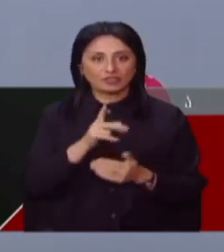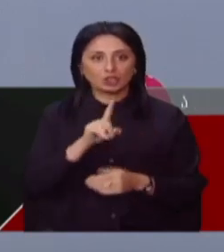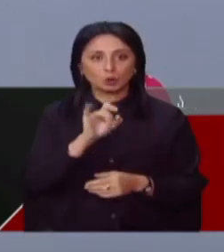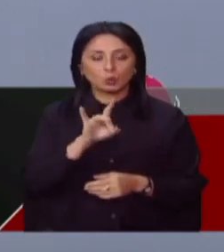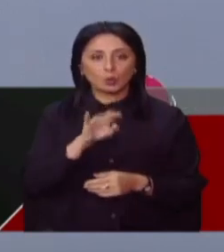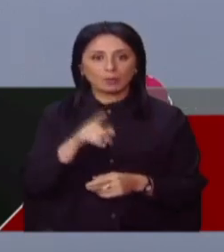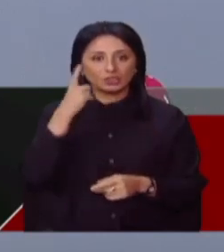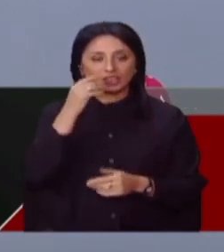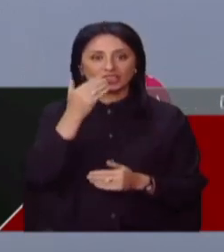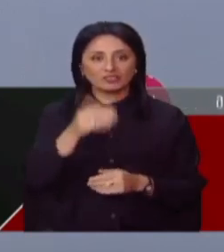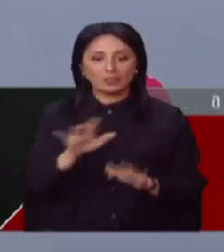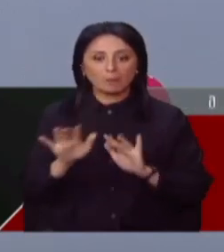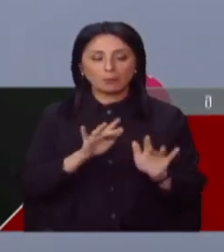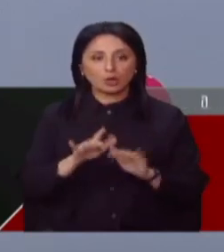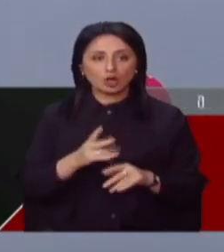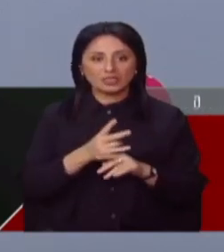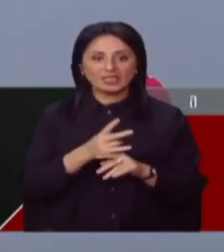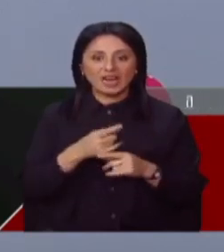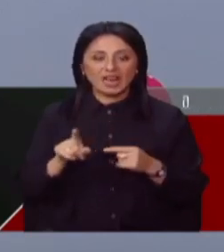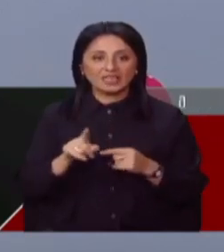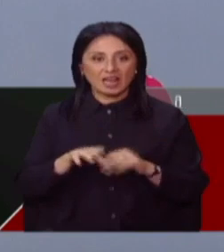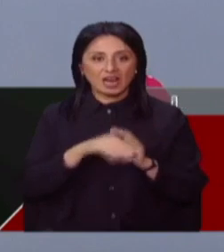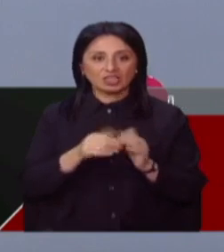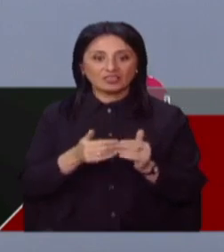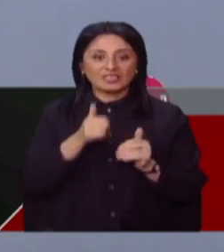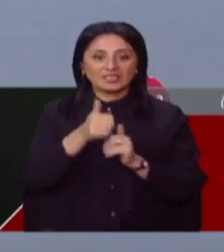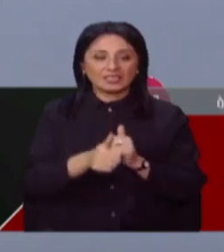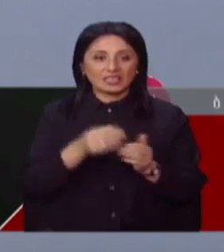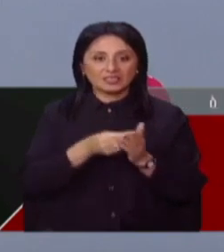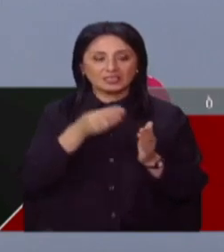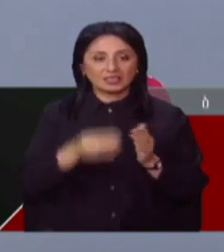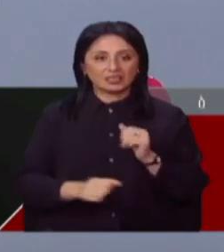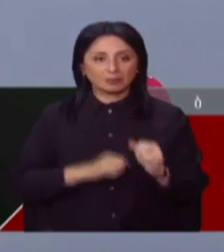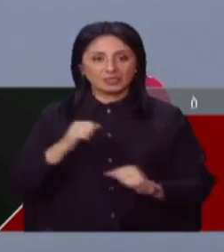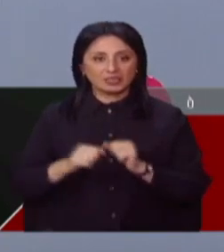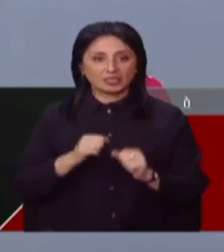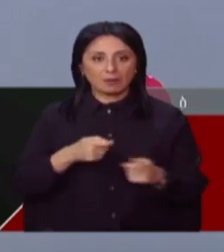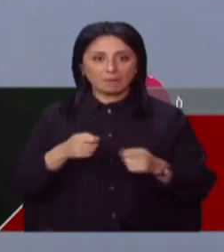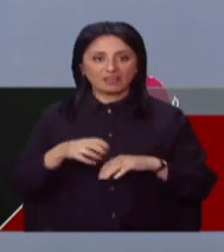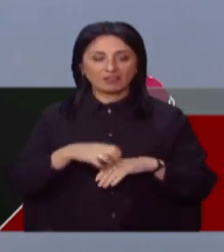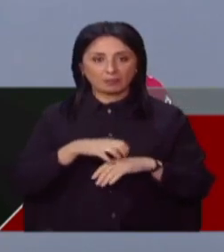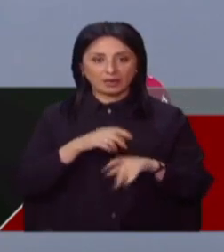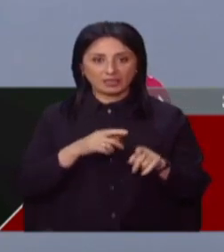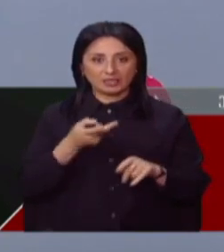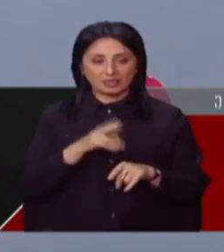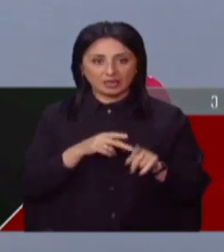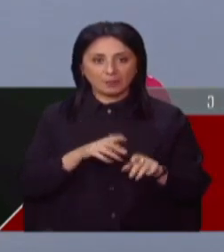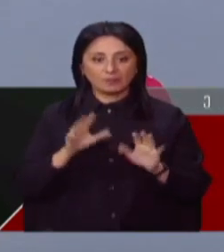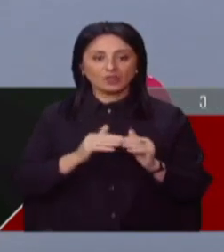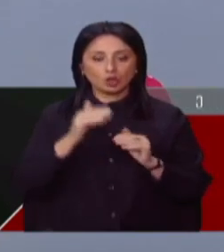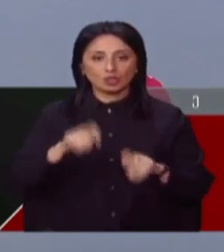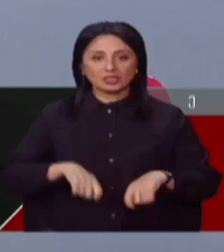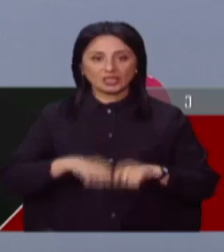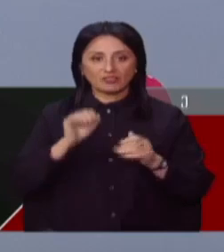სალომე ზურაბიშვილის ინიციატივა პროცესების რადიკალიზაციის და არჩევნების წინასწარ დისკრედიტაციის მცდელობაა მმართველი გუნდისთვის, რომელიც